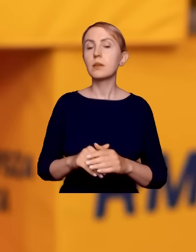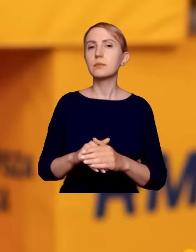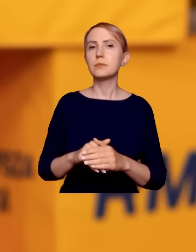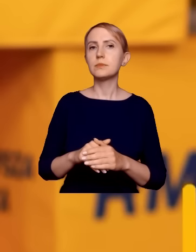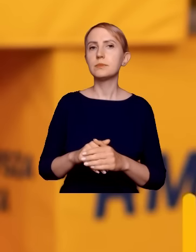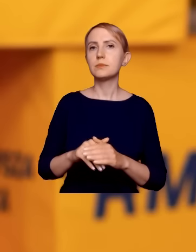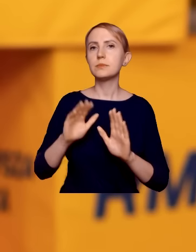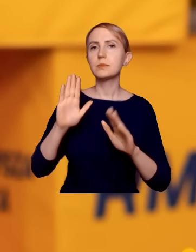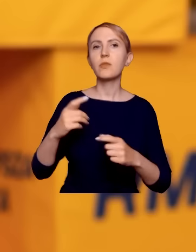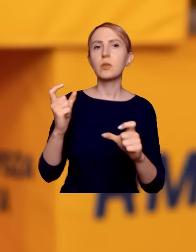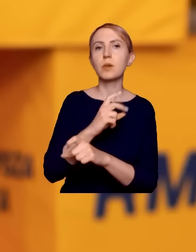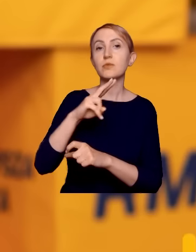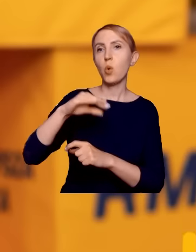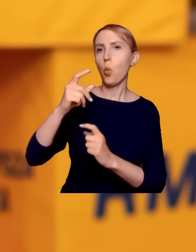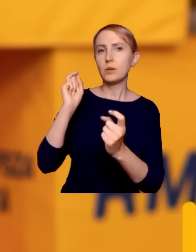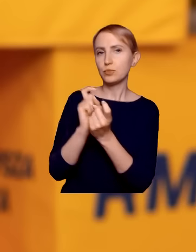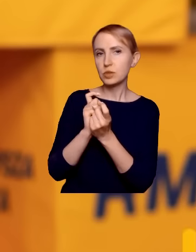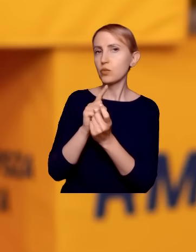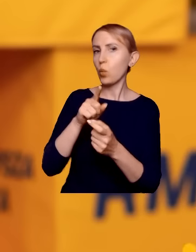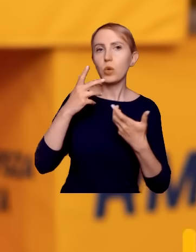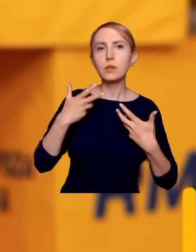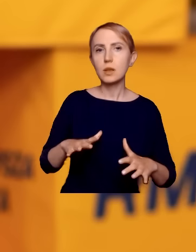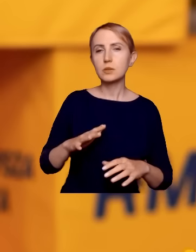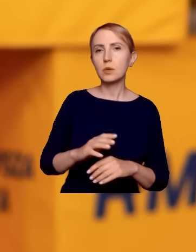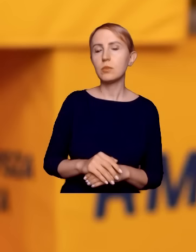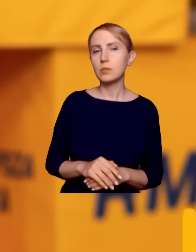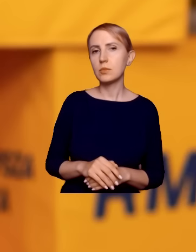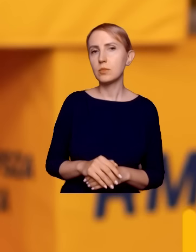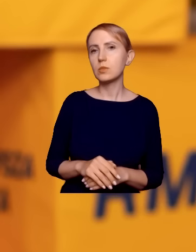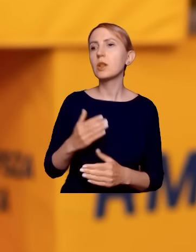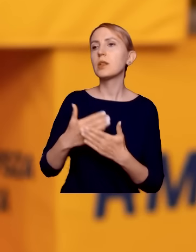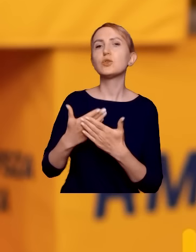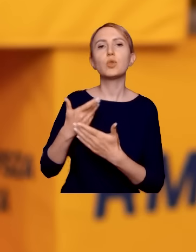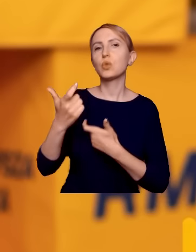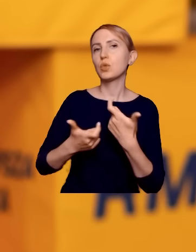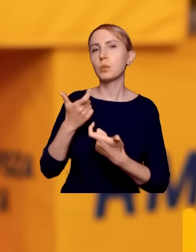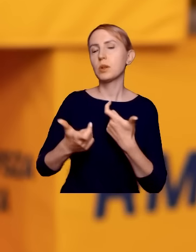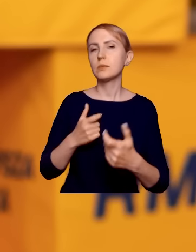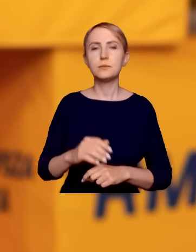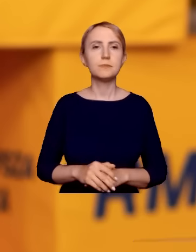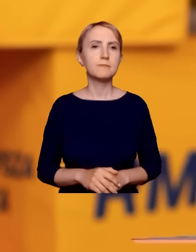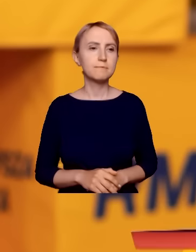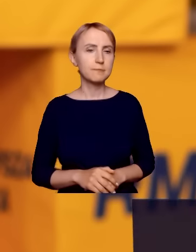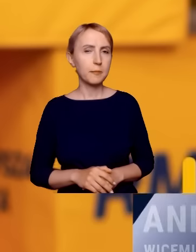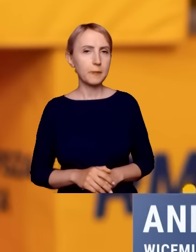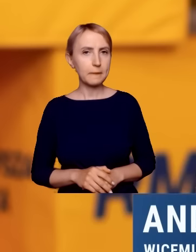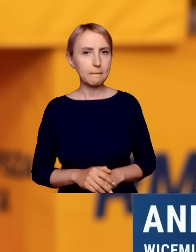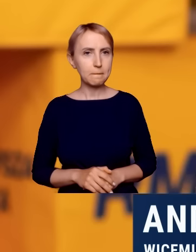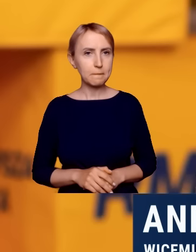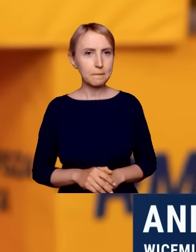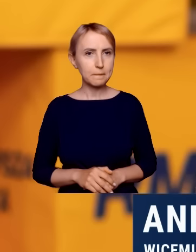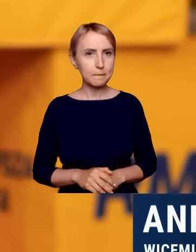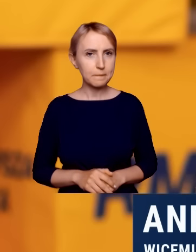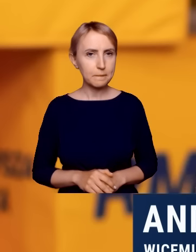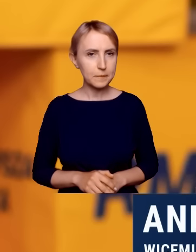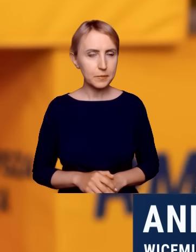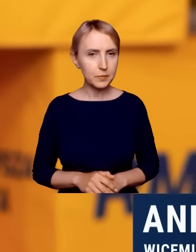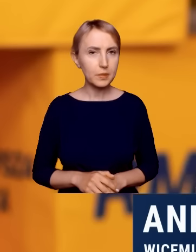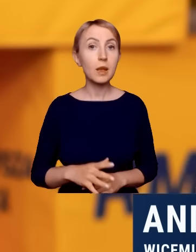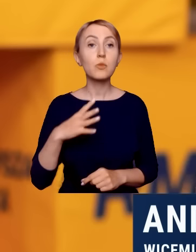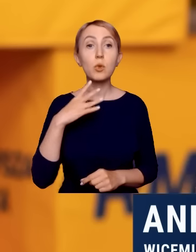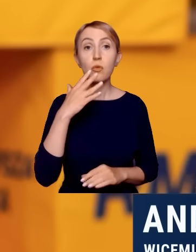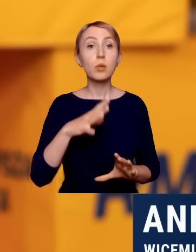głównie są temu przeciwne, prawda? Nie chcą, żebyśmy się włączyli. Ale wie pan, to dlaczego tego nie za tym nie lobbować? Ale pan powiedział na wstępie, że